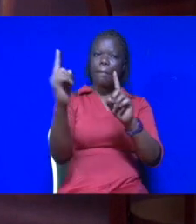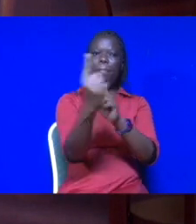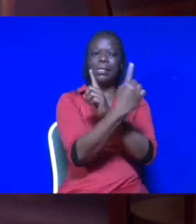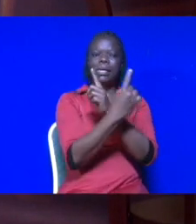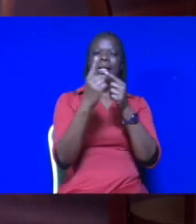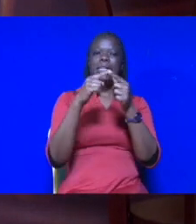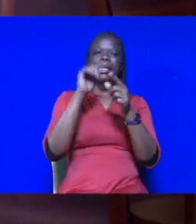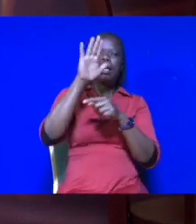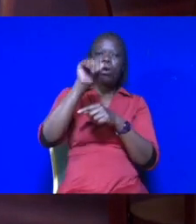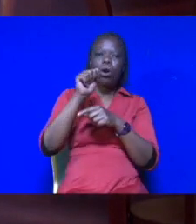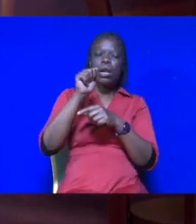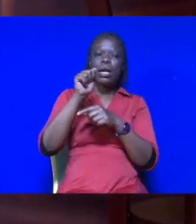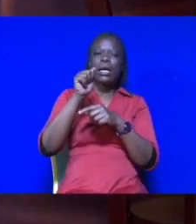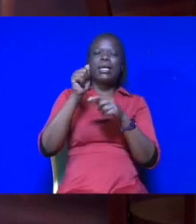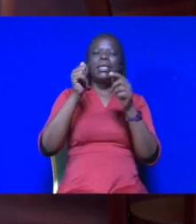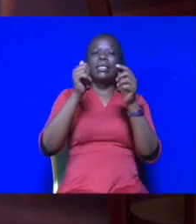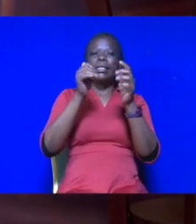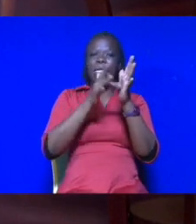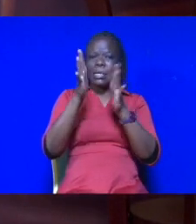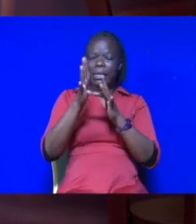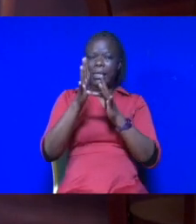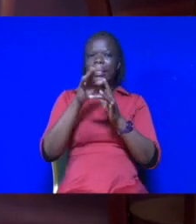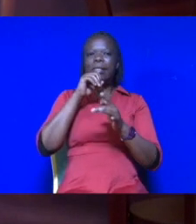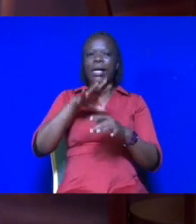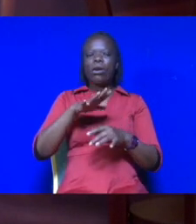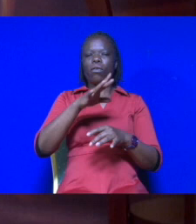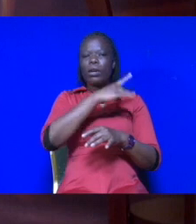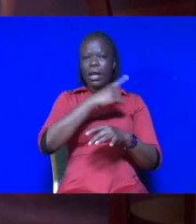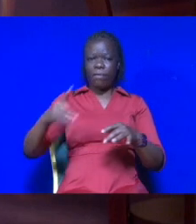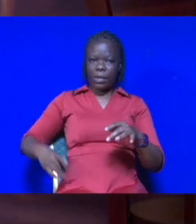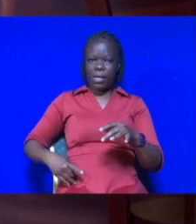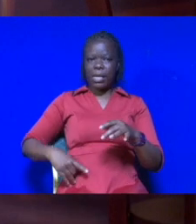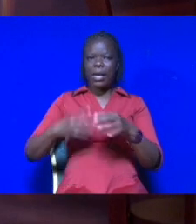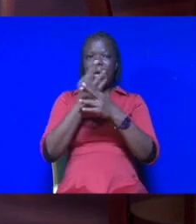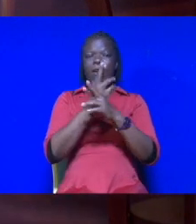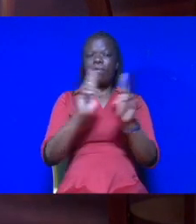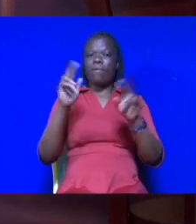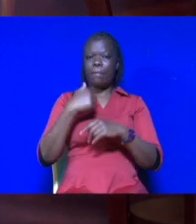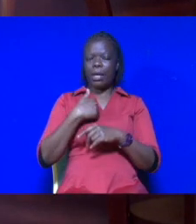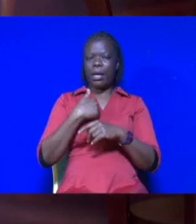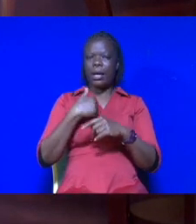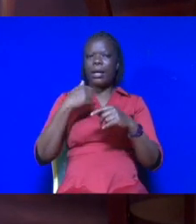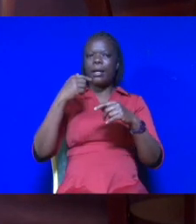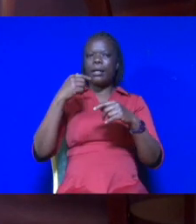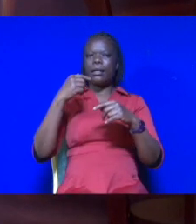"Yesu, mwana wa Daudi, unirehemu." Watu walijaribu kumzulia Daudi,